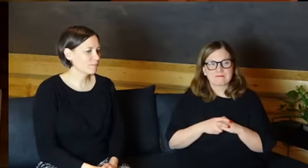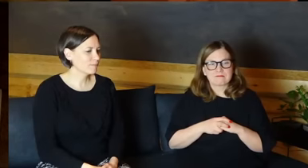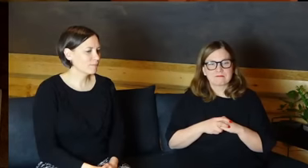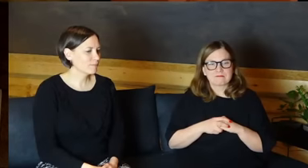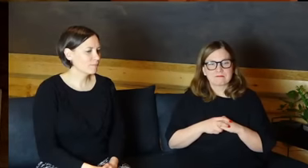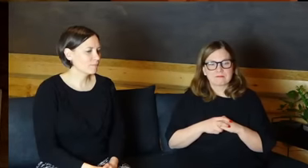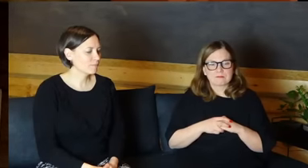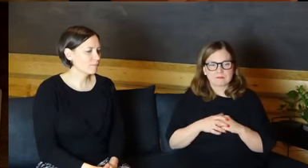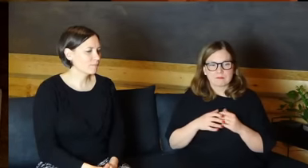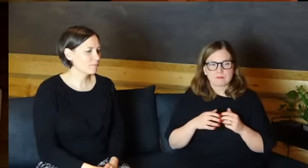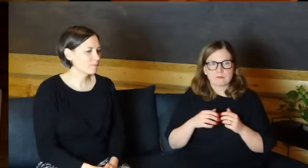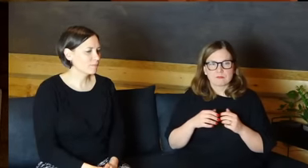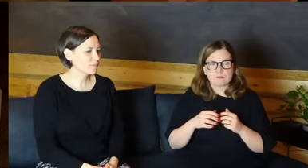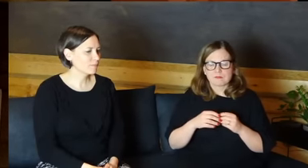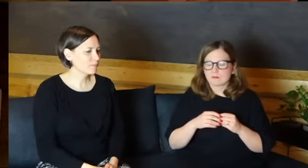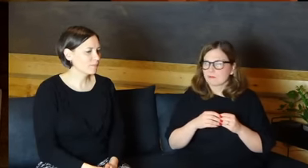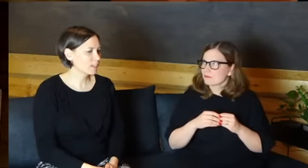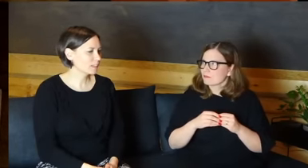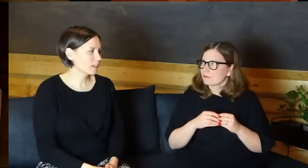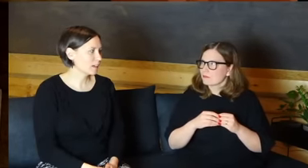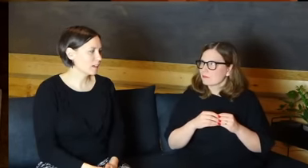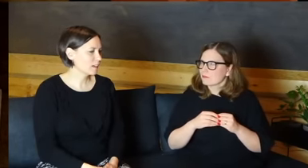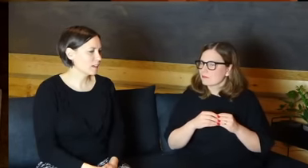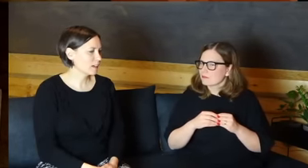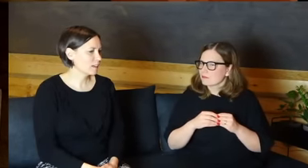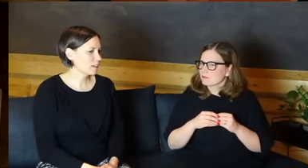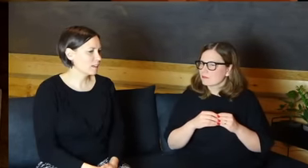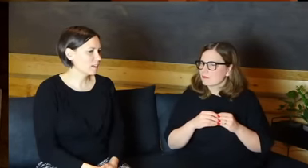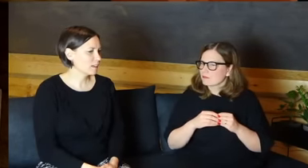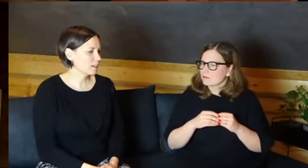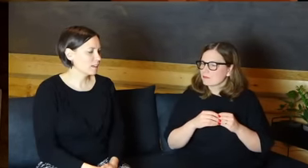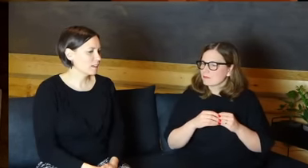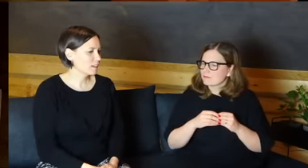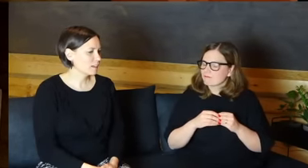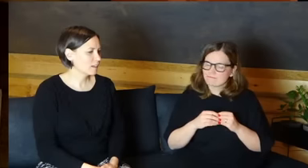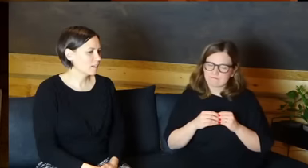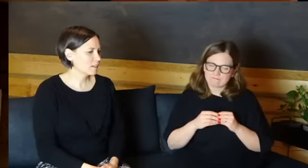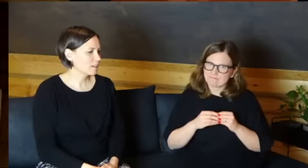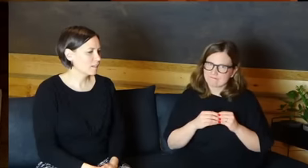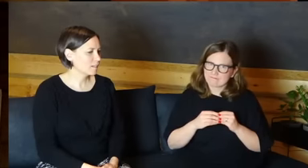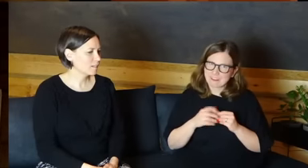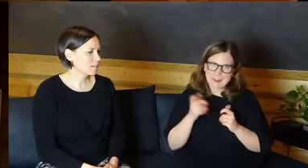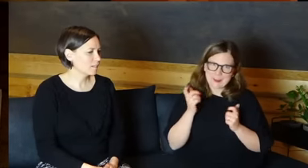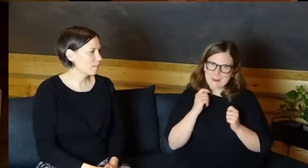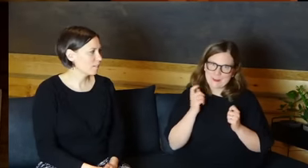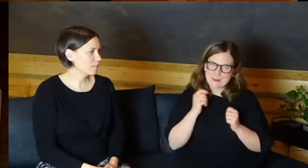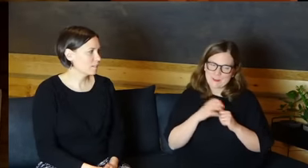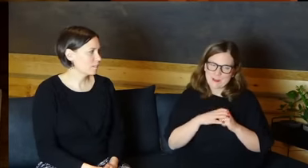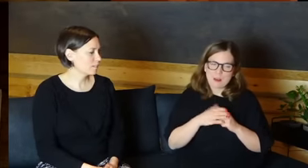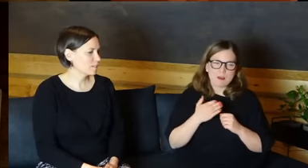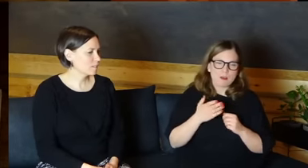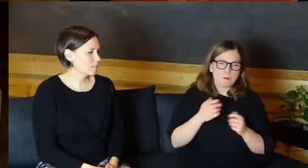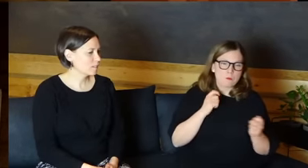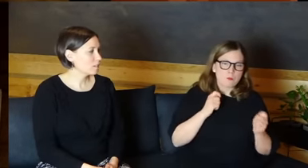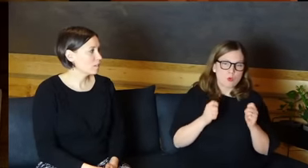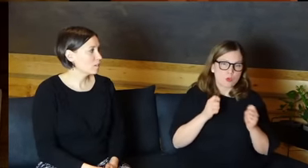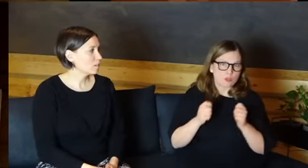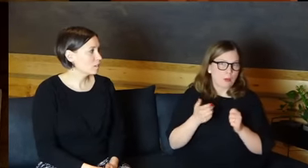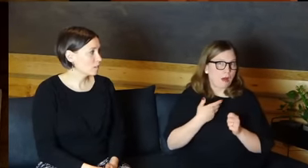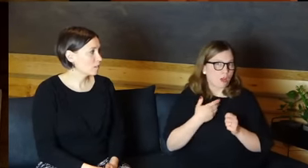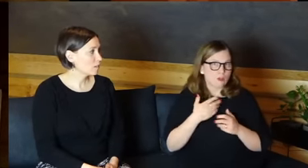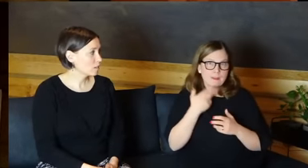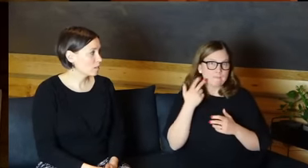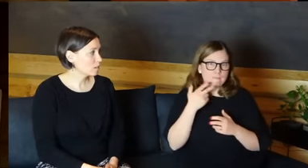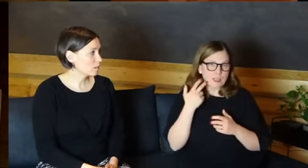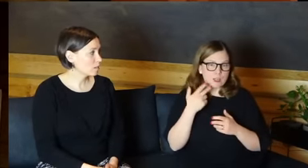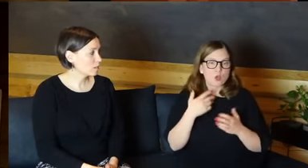vetäjä siinä, että se sanoo, määrää meille sen tahin. Että tota, ei siinä ole vielä muutoksia ollut sillä lailla isompia. Joo.